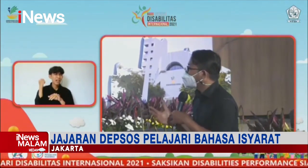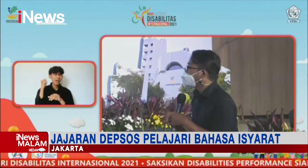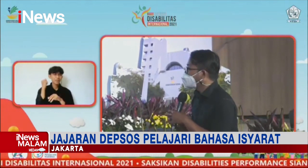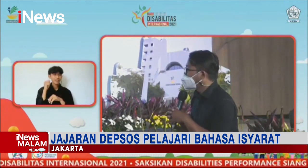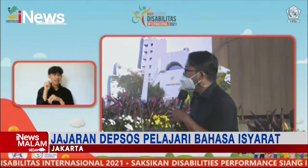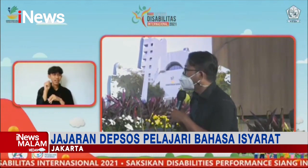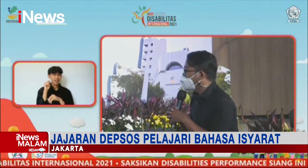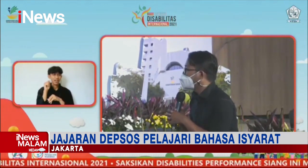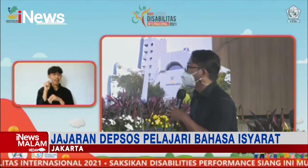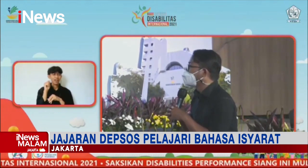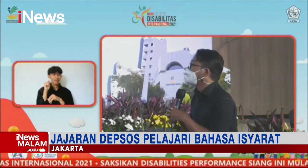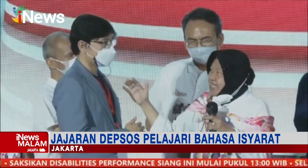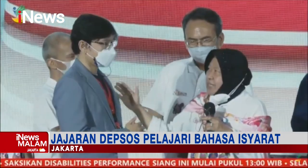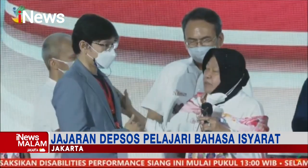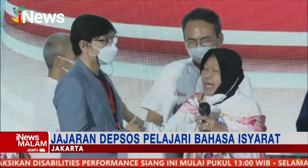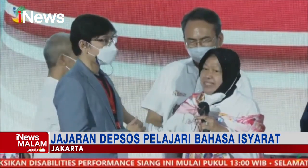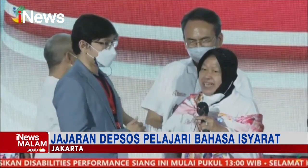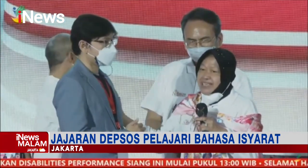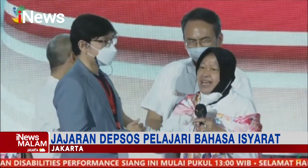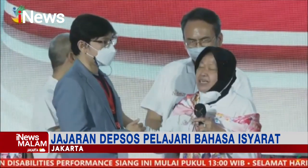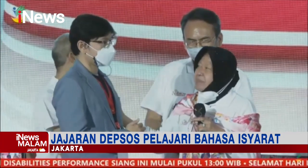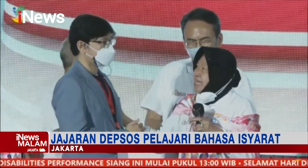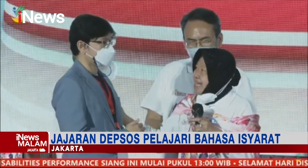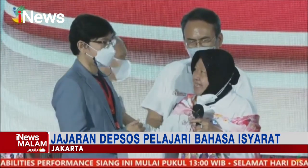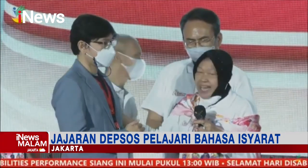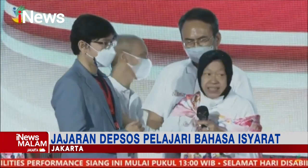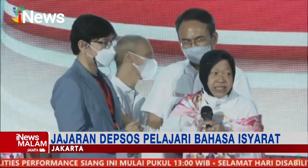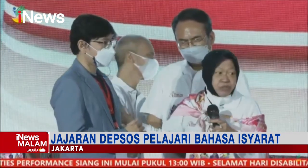para penyandang disabilitas tunarungu atau tunawicara.